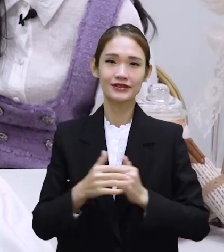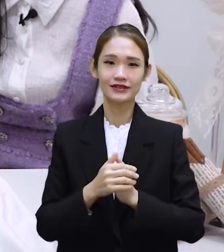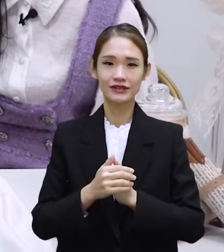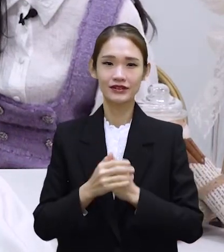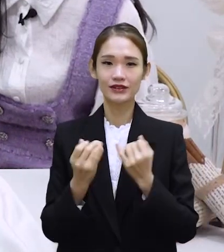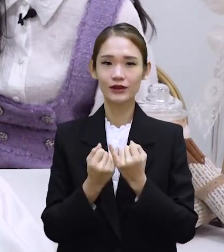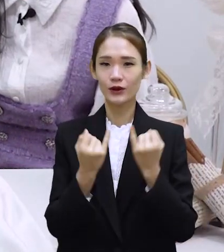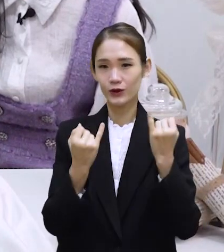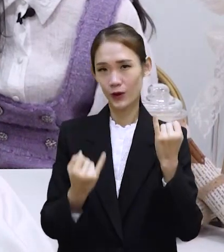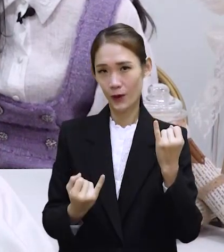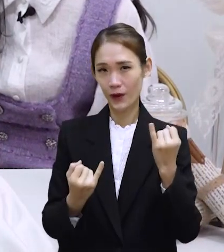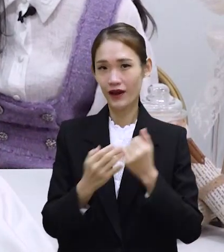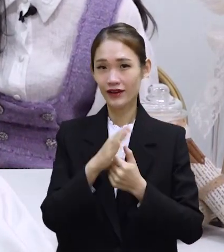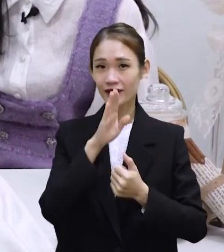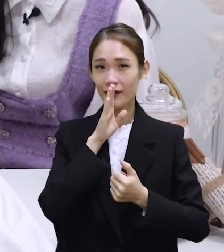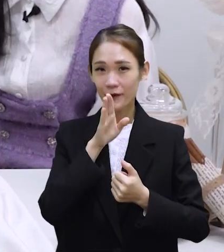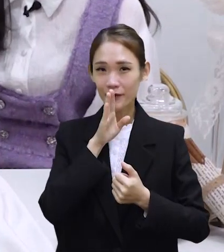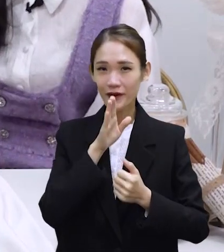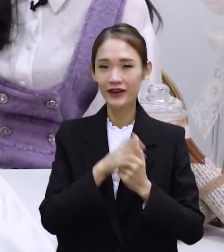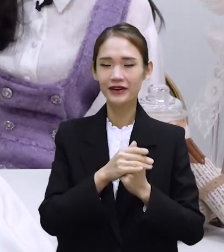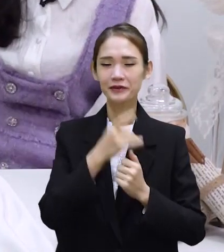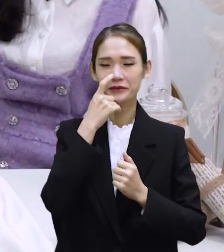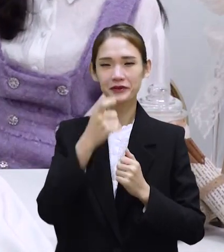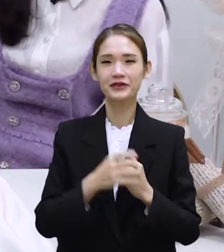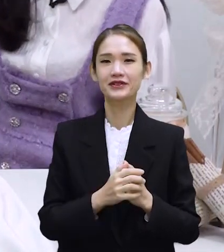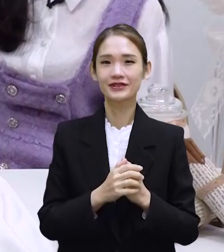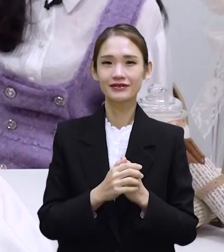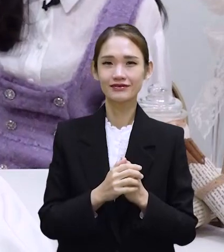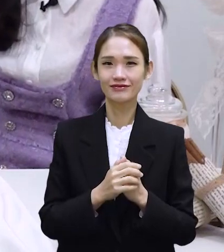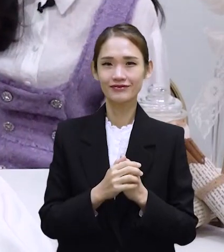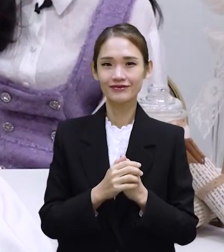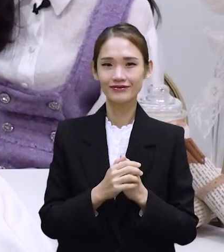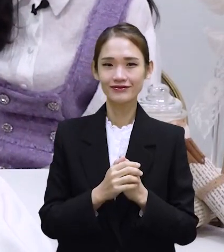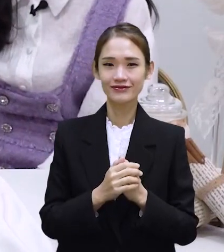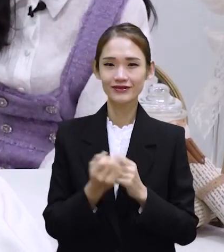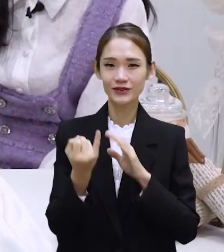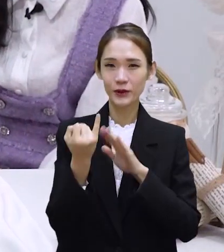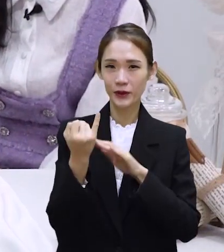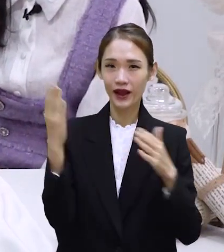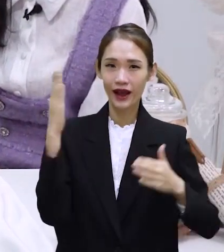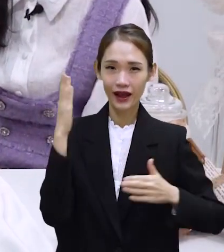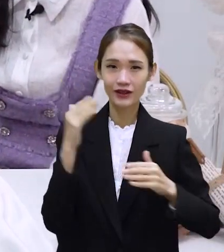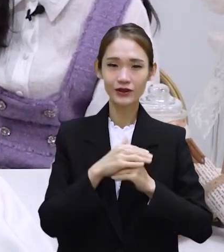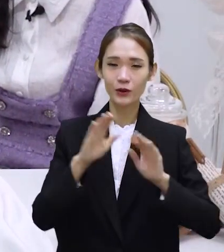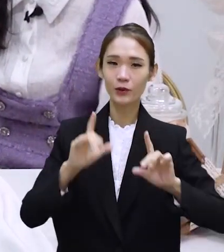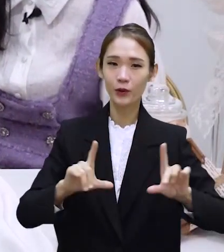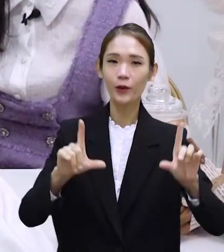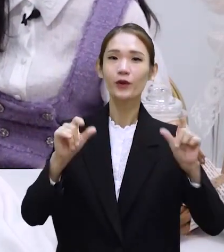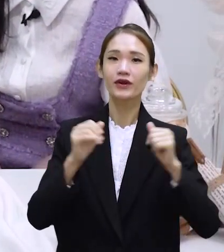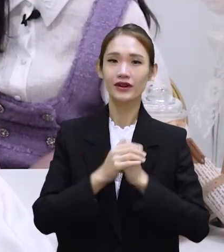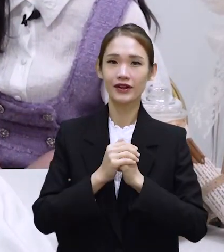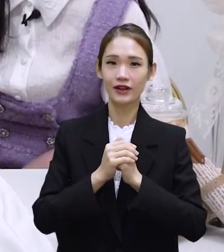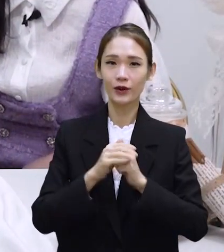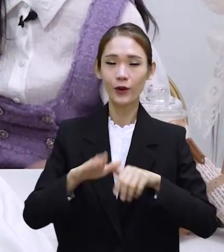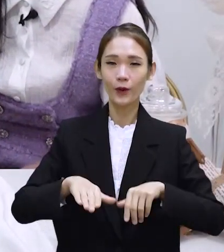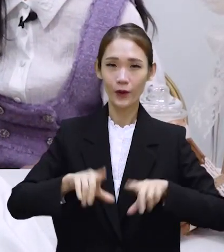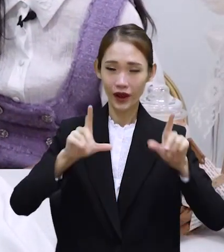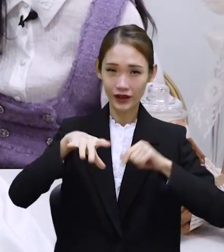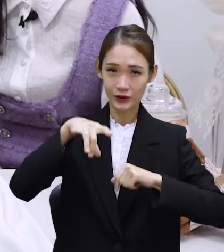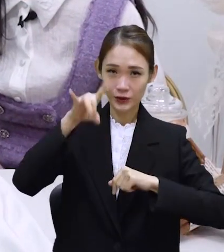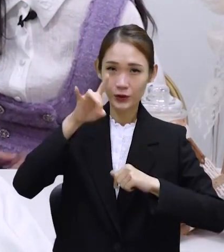동생이 빠지지가 않아요 2 gv 이즘 동맹이 빠지지가 한테 우리 섭외 학생도 우울해서 올해 이제 울 초에